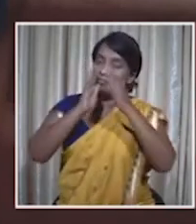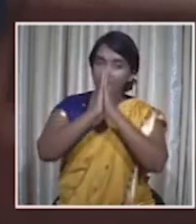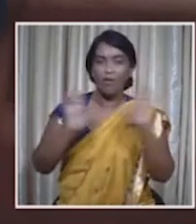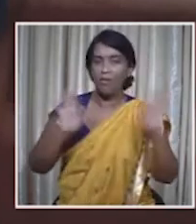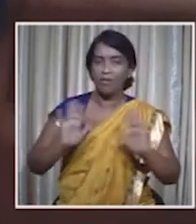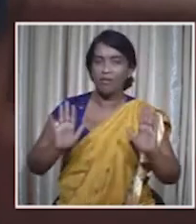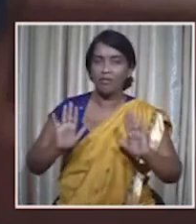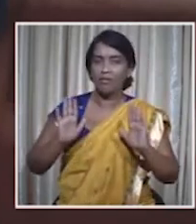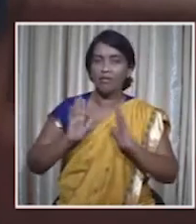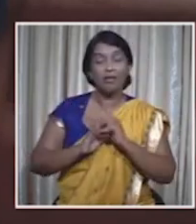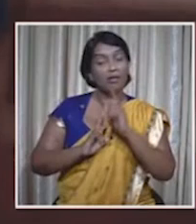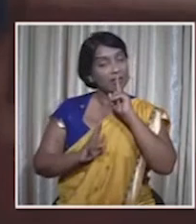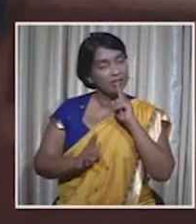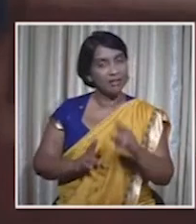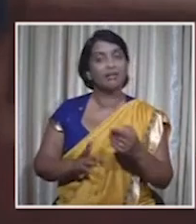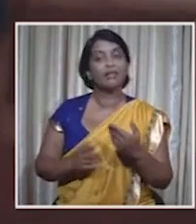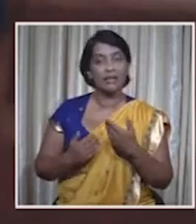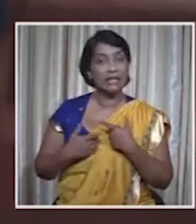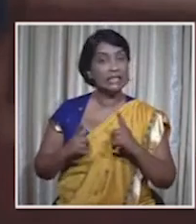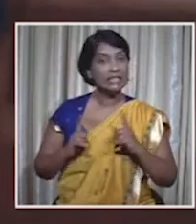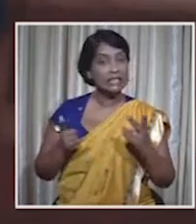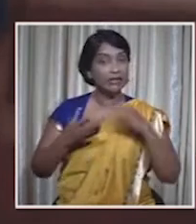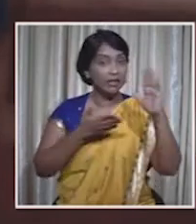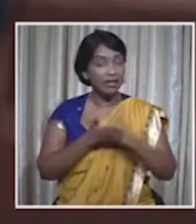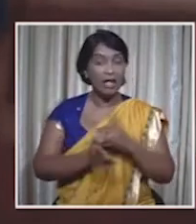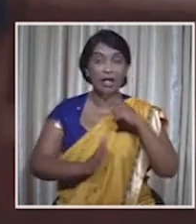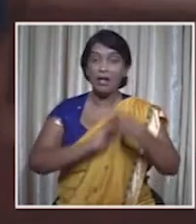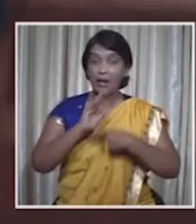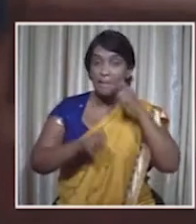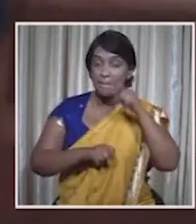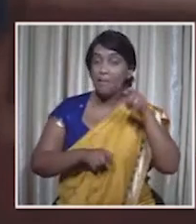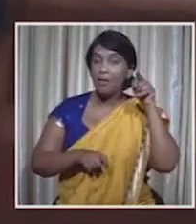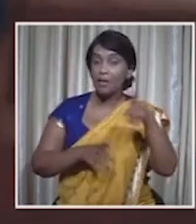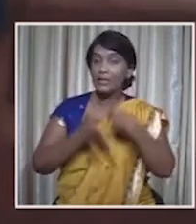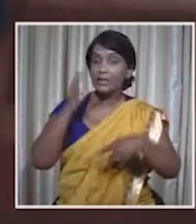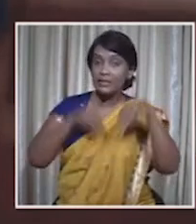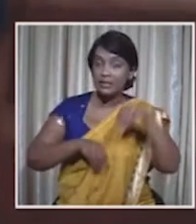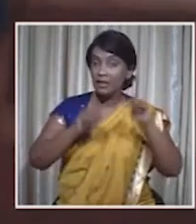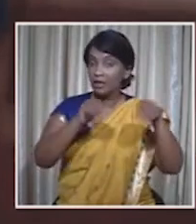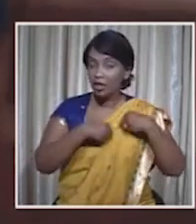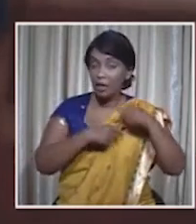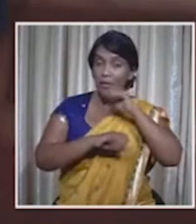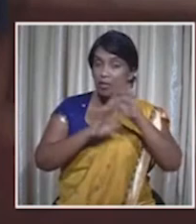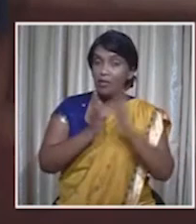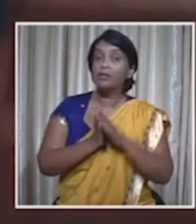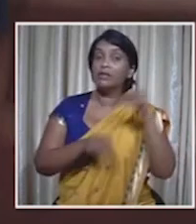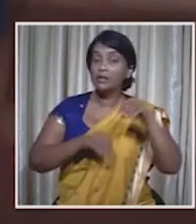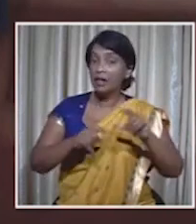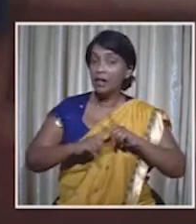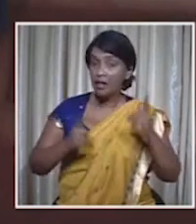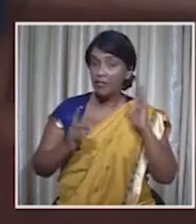එහෙම වඳලා කියන්න ඔබතුමාගේ ජීවිතෙත් බේරුණේ මේ රටේ ජනතාවගේ. ඔබතුමාලා ඡන්ද දුන්නා යගේ ජනතාවගේත් අපිටත් ඡන්ද දුන්නා යගේ ජීවිත